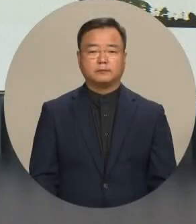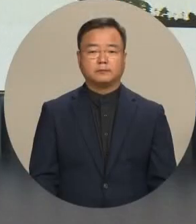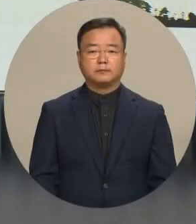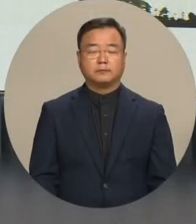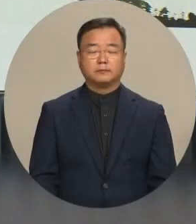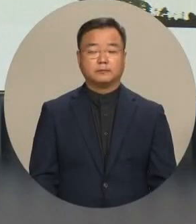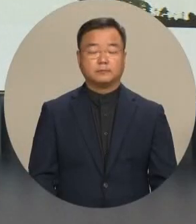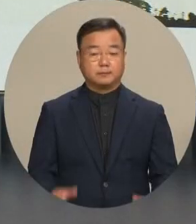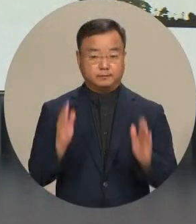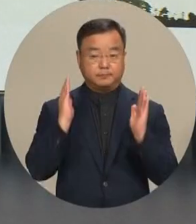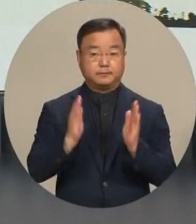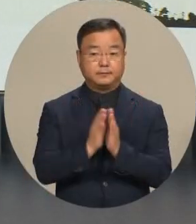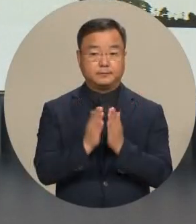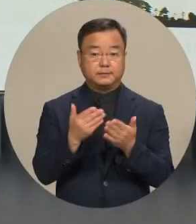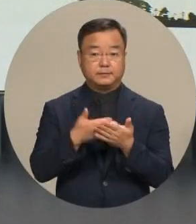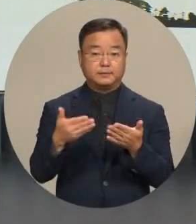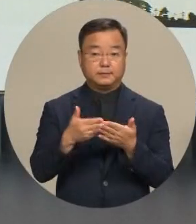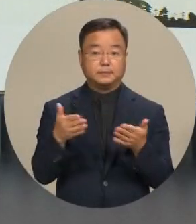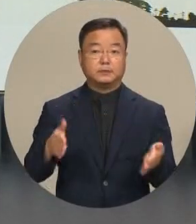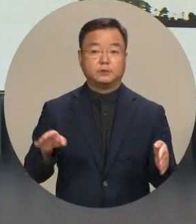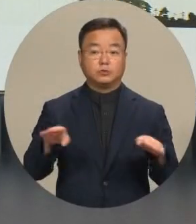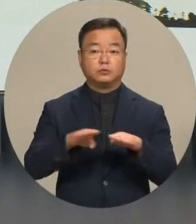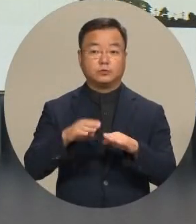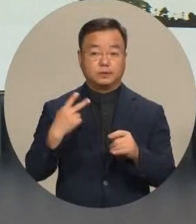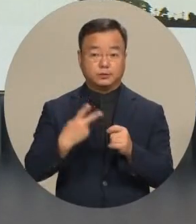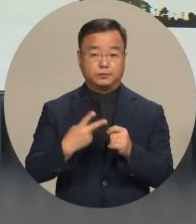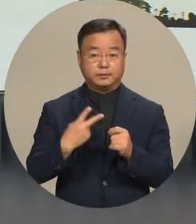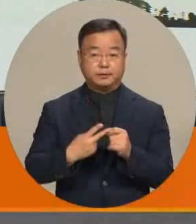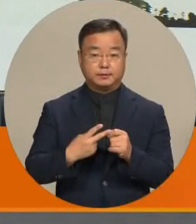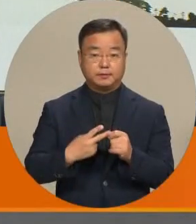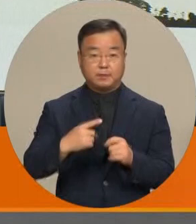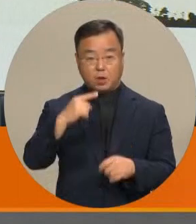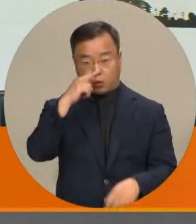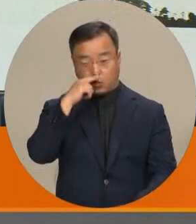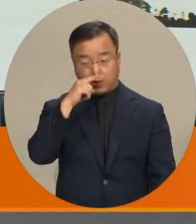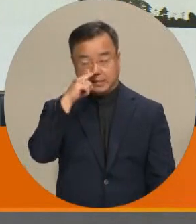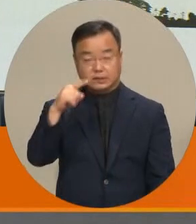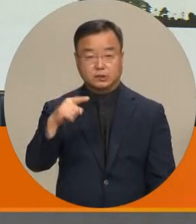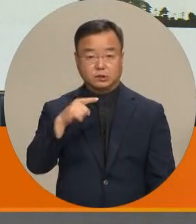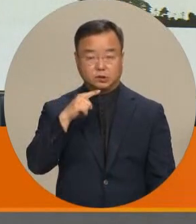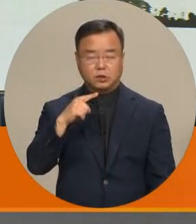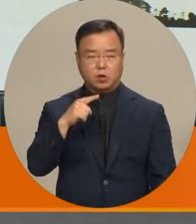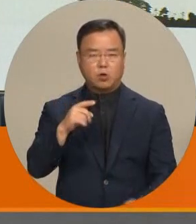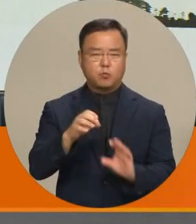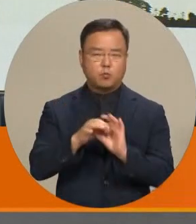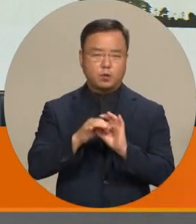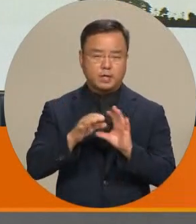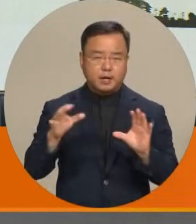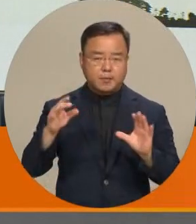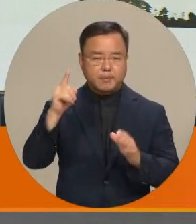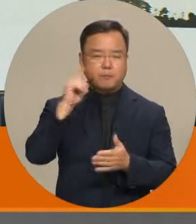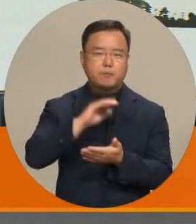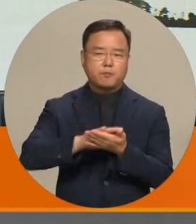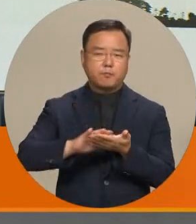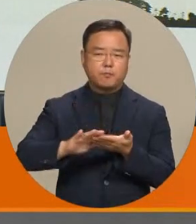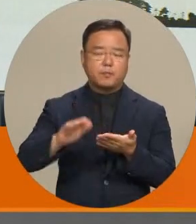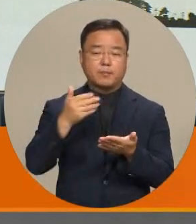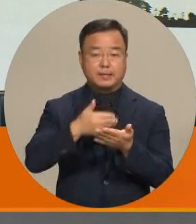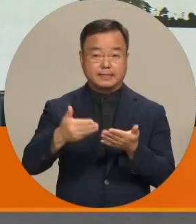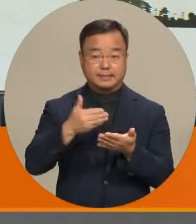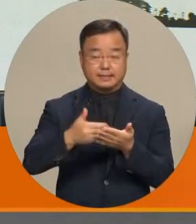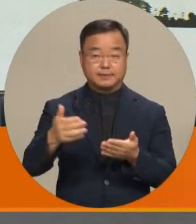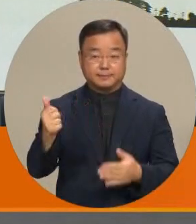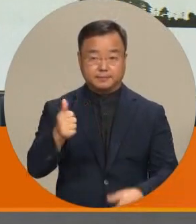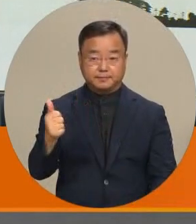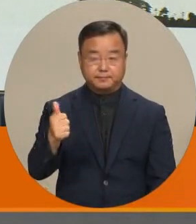네, 교과서 미술관 두 번째 시간입니다. 동서양을 넘나들며 평화를 노래한 화백이죠.